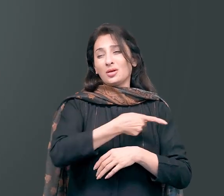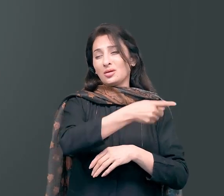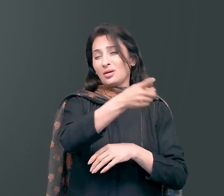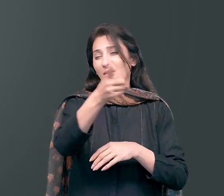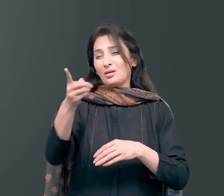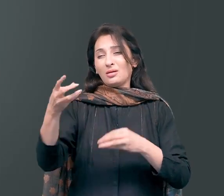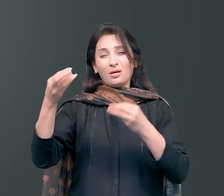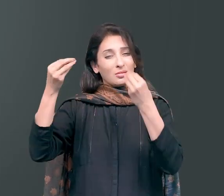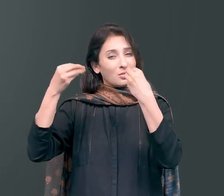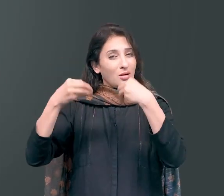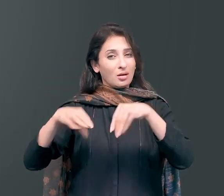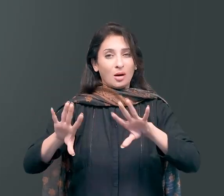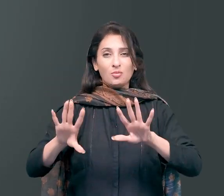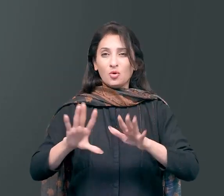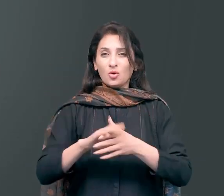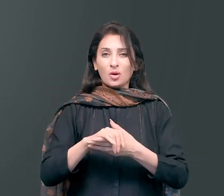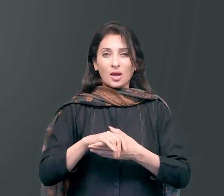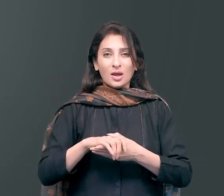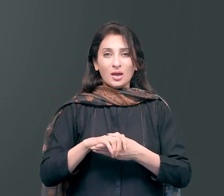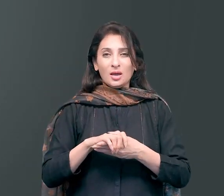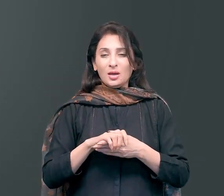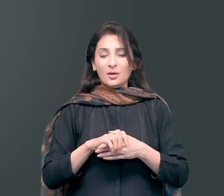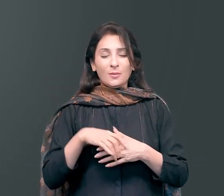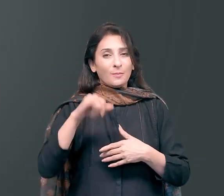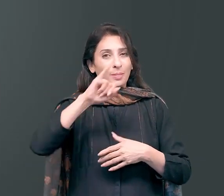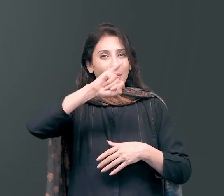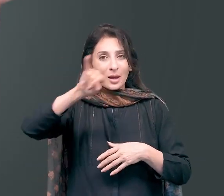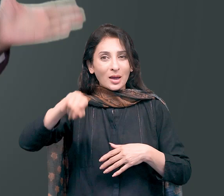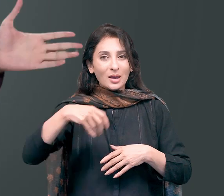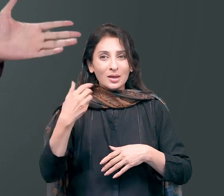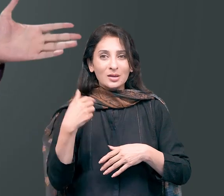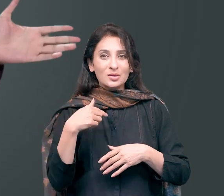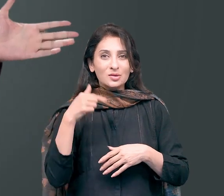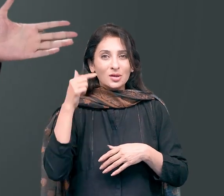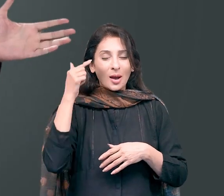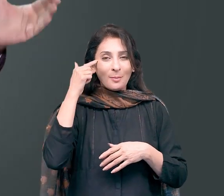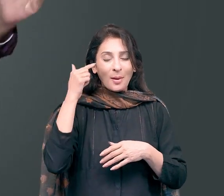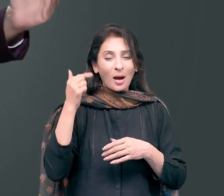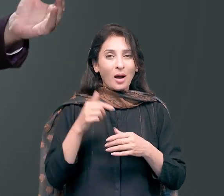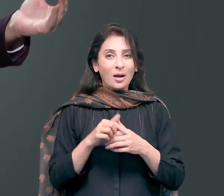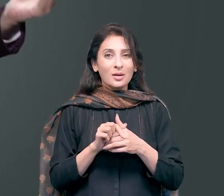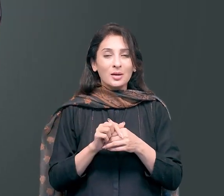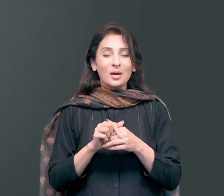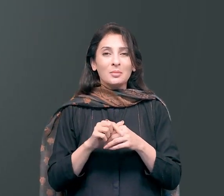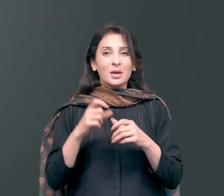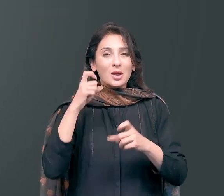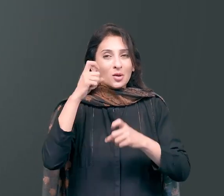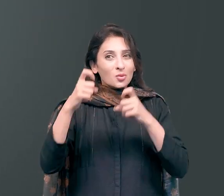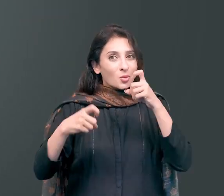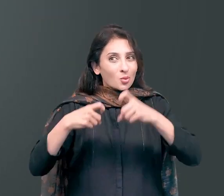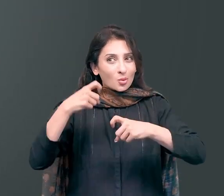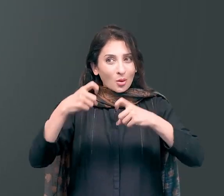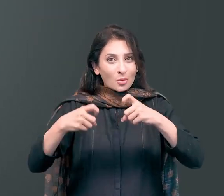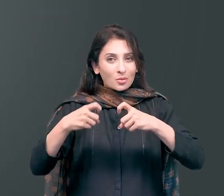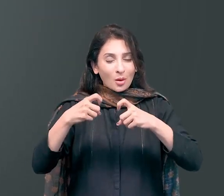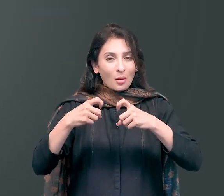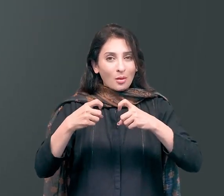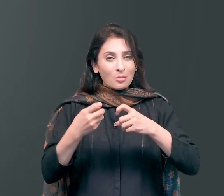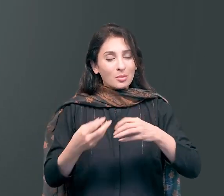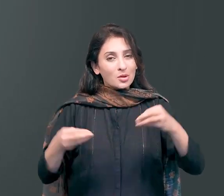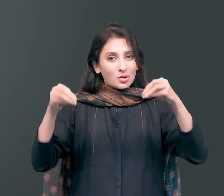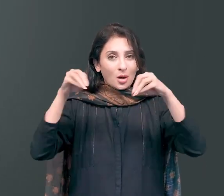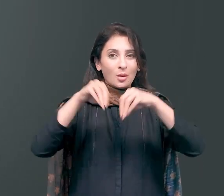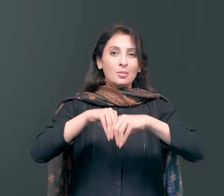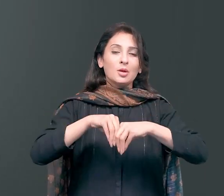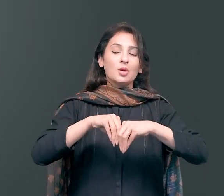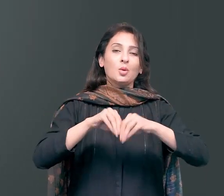جاپان نے بڑی تیزی سے جنگ میں شامل ہو کر یہ برما کے بارڈر تک آ گیا اور وہ ہندوستان میں داخل ہوا چاہتا تھا،